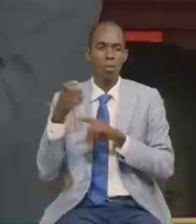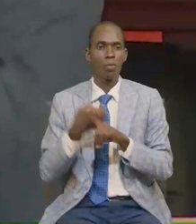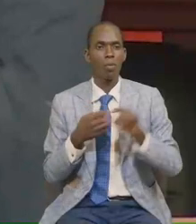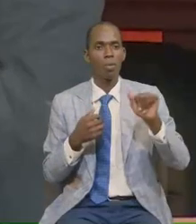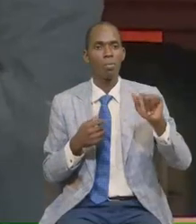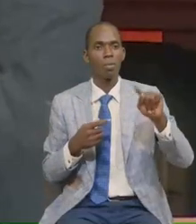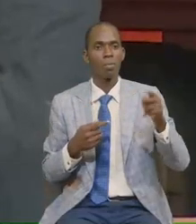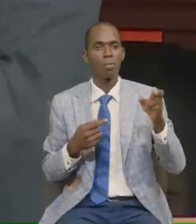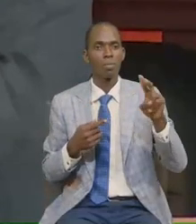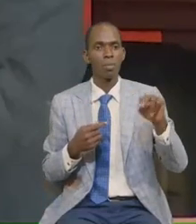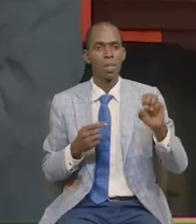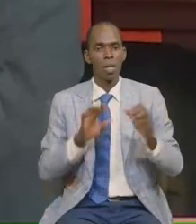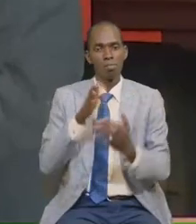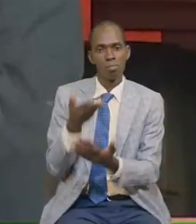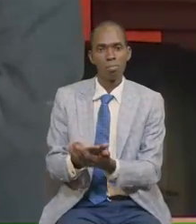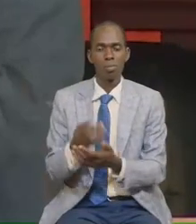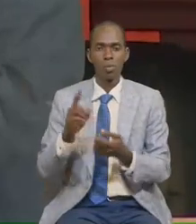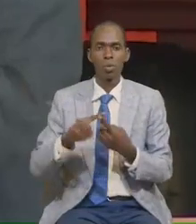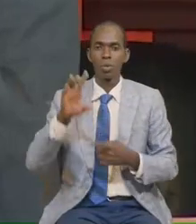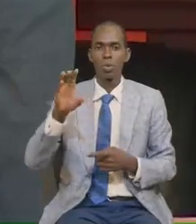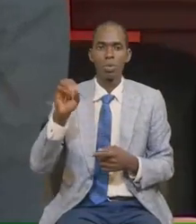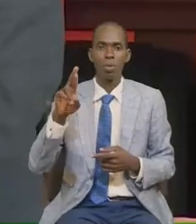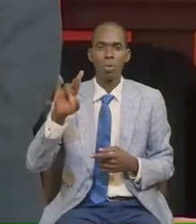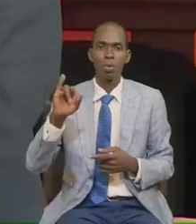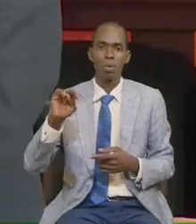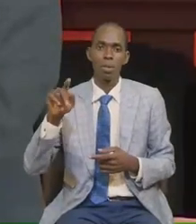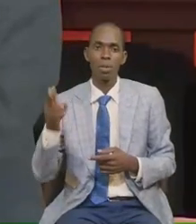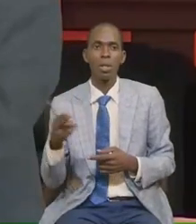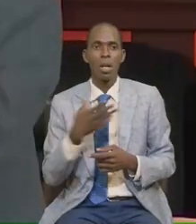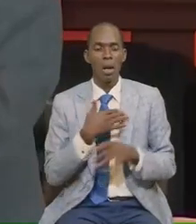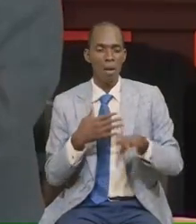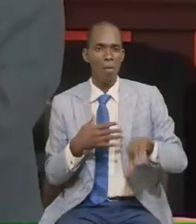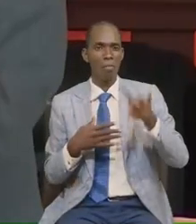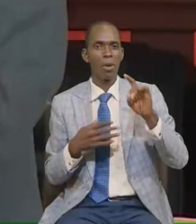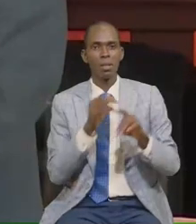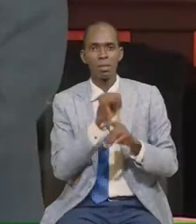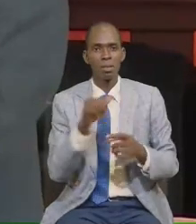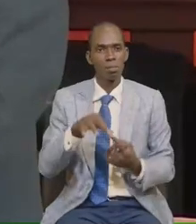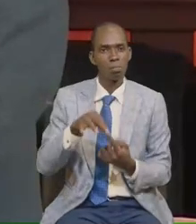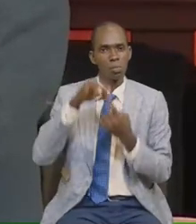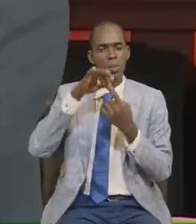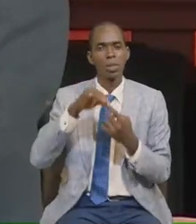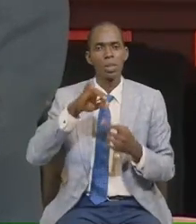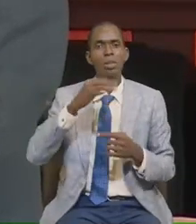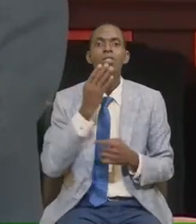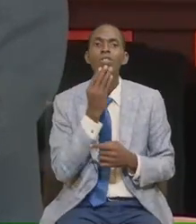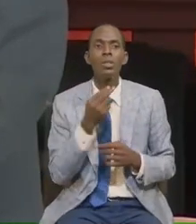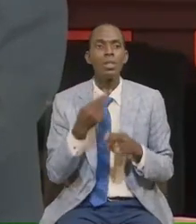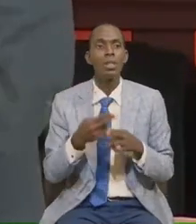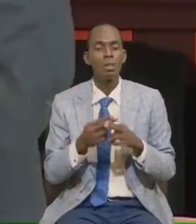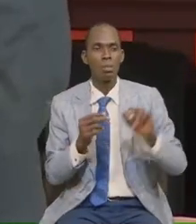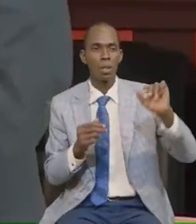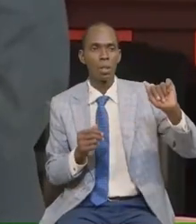après cela Paul partitaire et se rendit à Corinthe il trouva un juif nommé à quel âge souligner ce nom